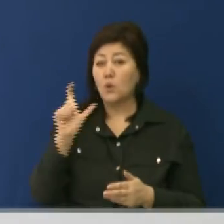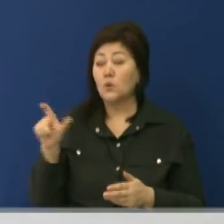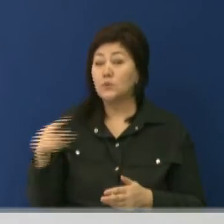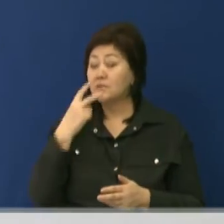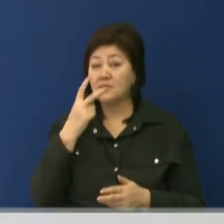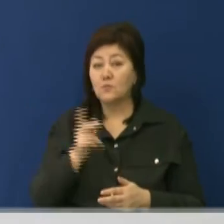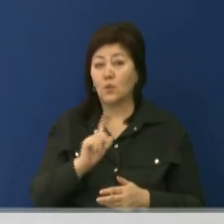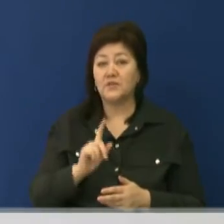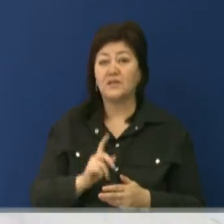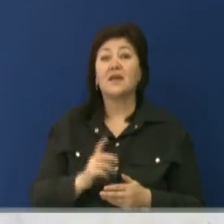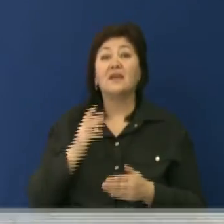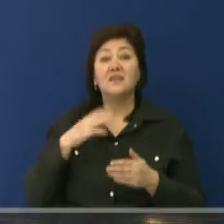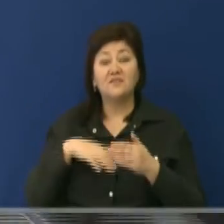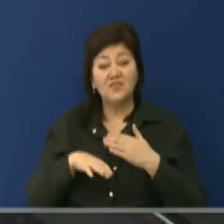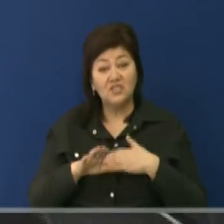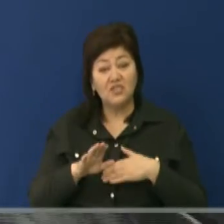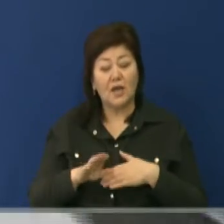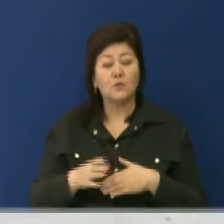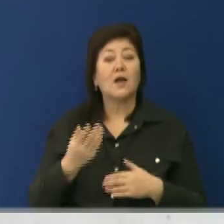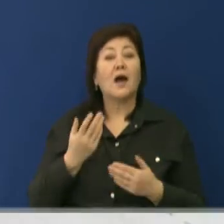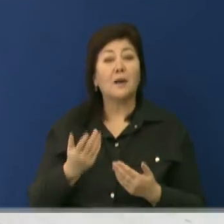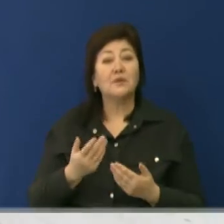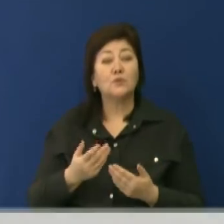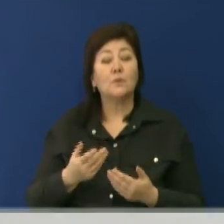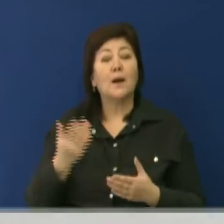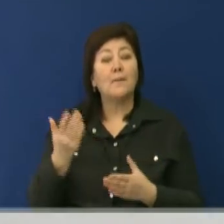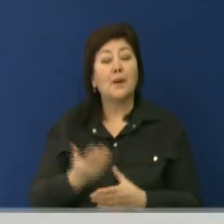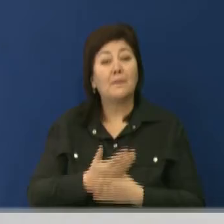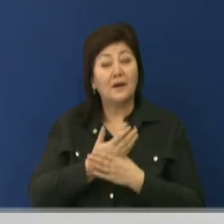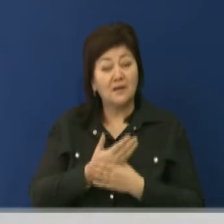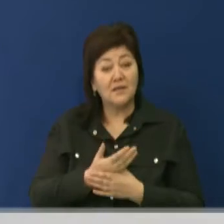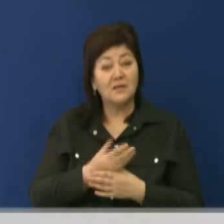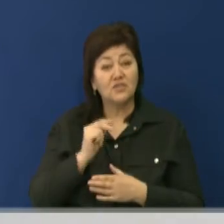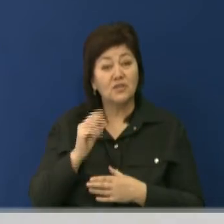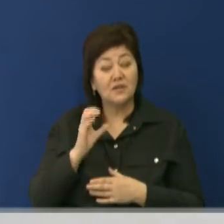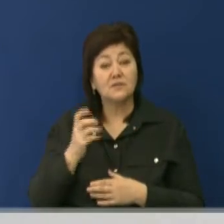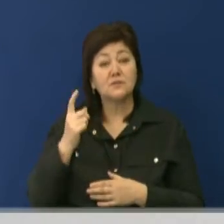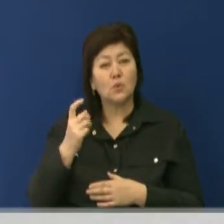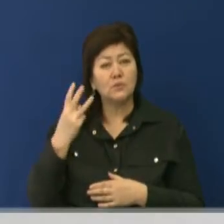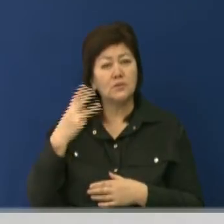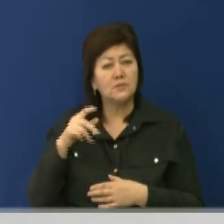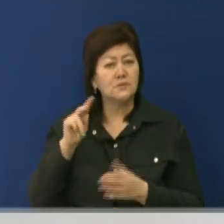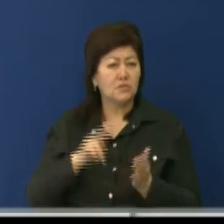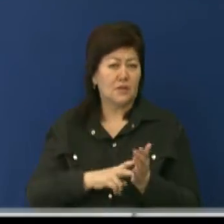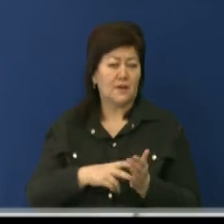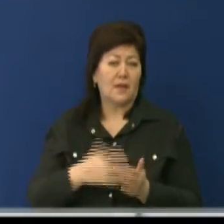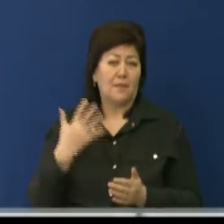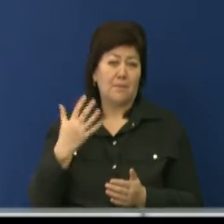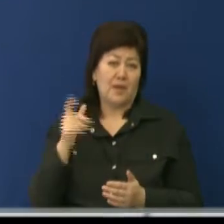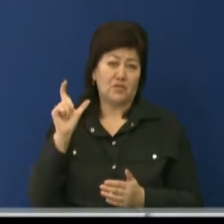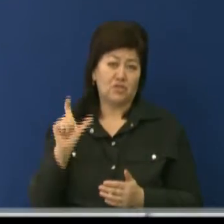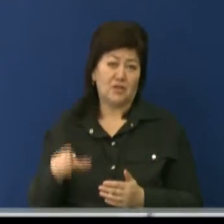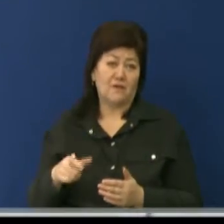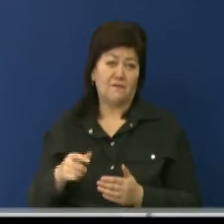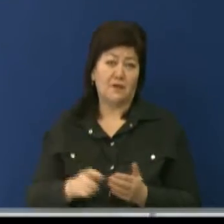5-і облыстық маңызы бар жолдар. Ауа райына байланысты Семей, Курчатов қалалары мен Ұлан ауданында мектептерде сабақ тоқтатылды.